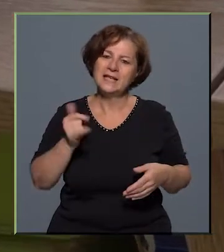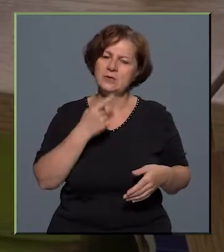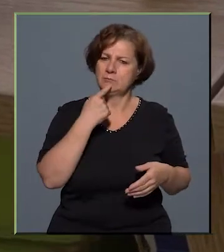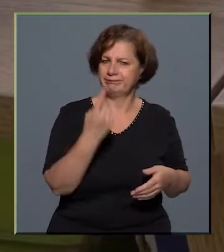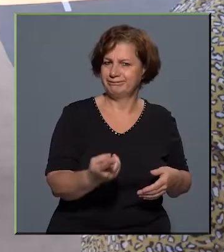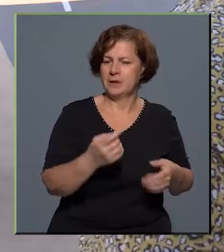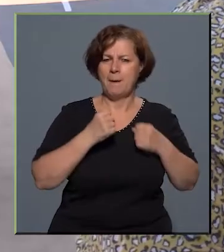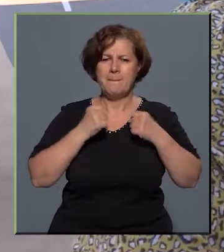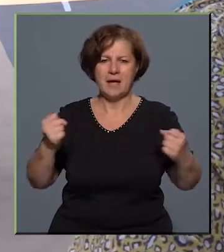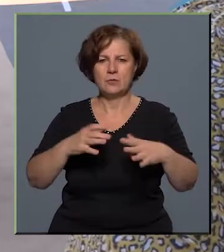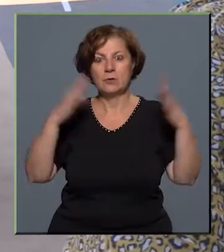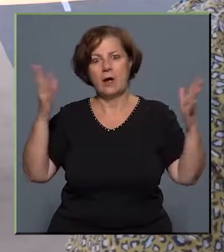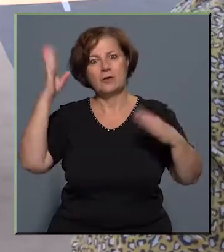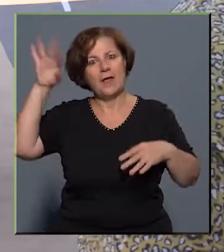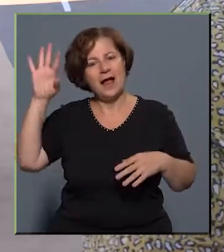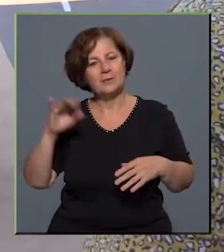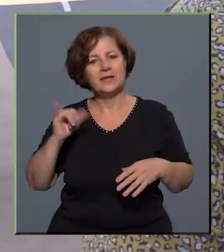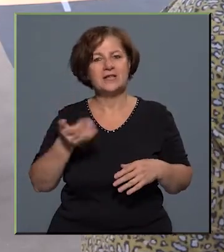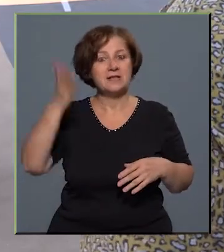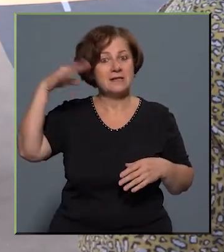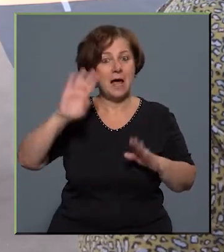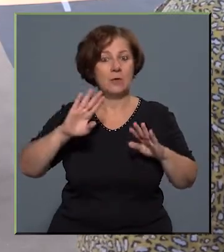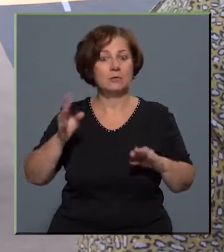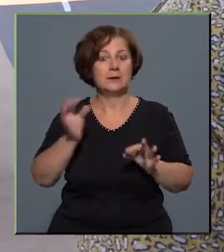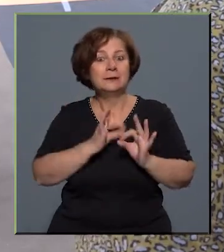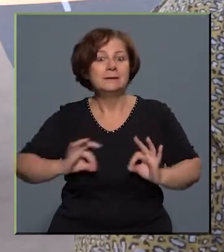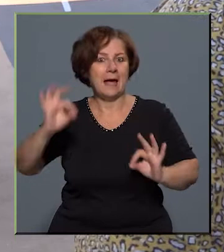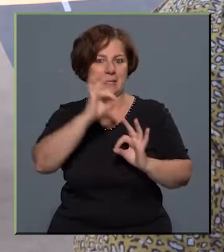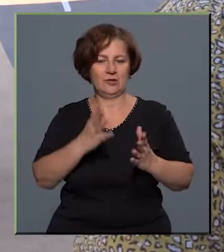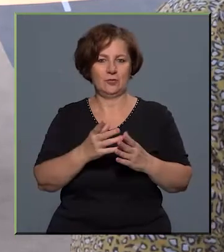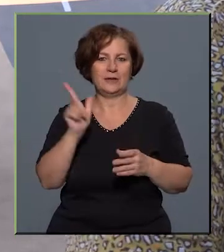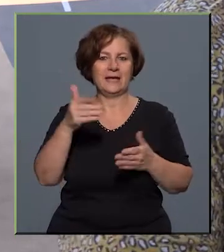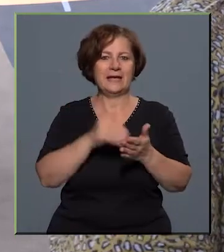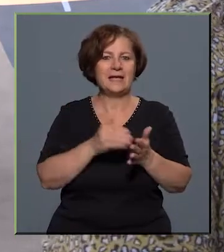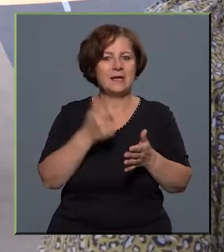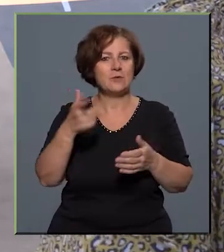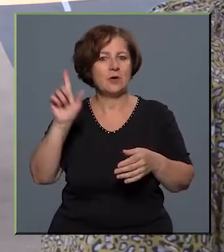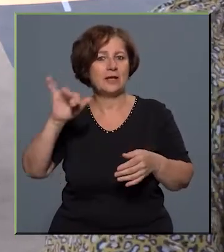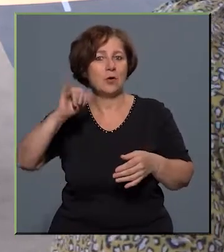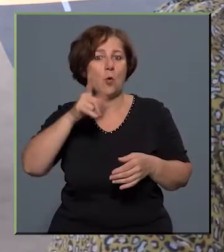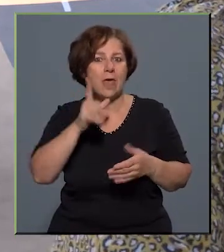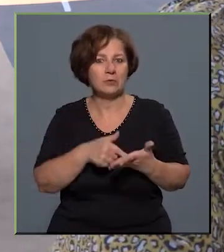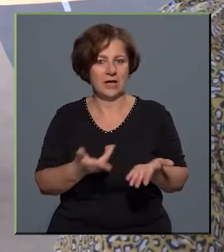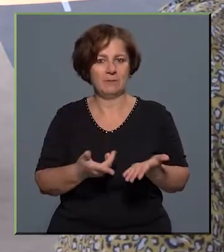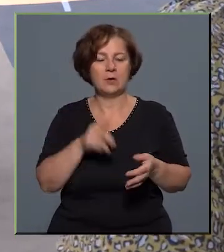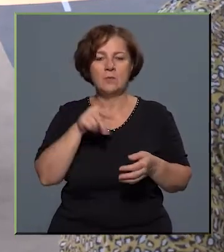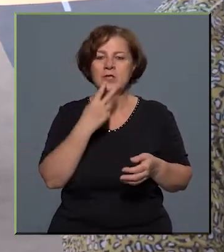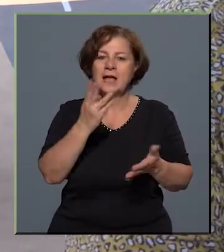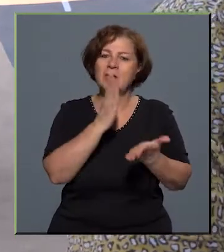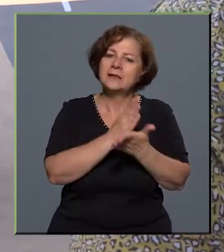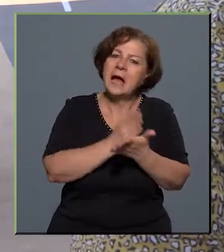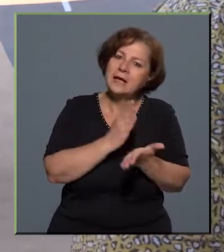mondtuk, hogy merjünk nagyot álmodni, és ez az álom teljesült. Most 2022. júliusában most láthatták